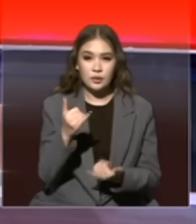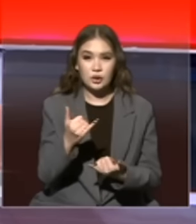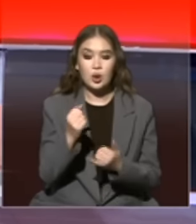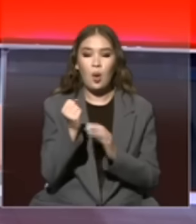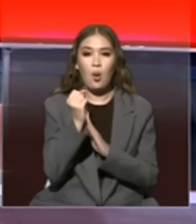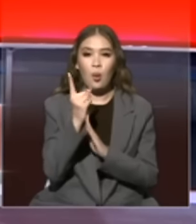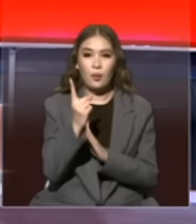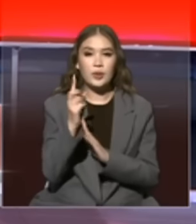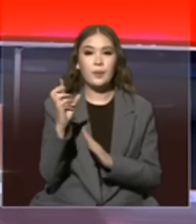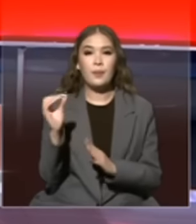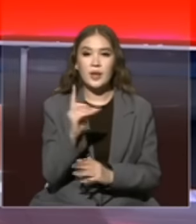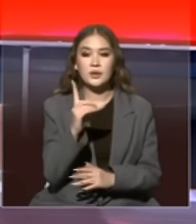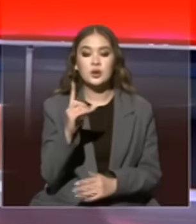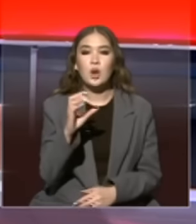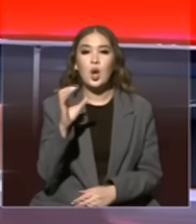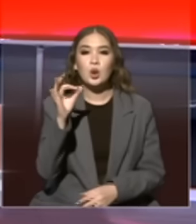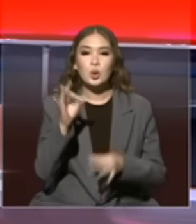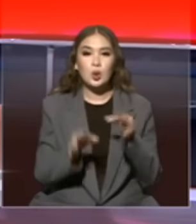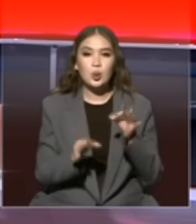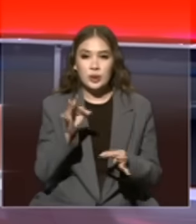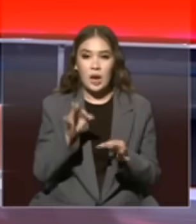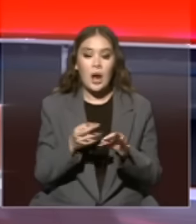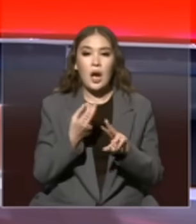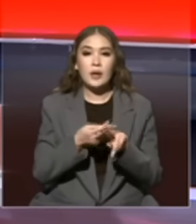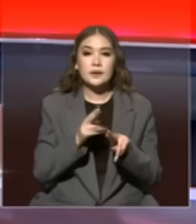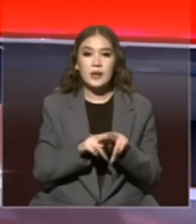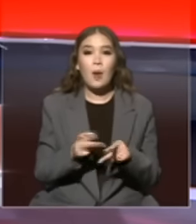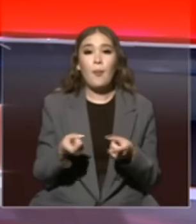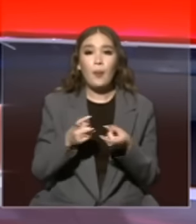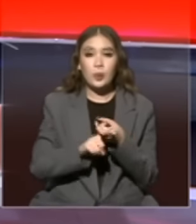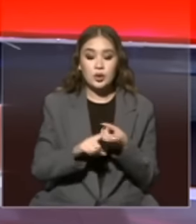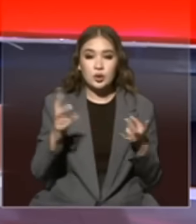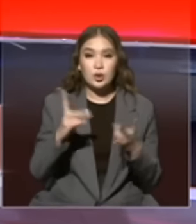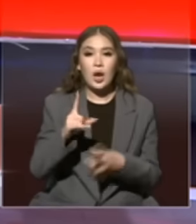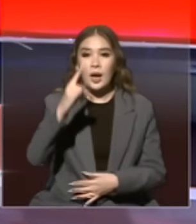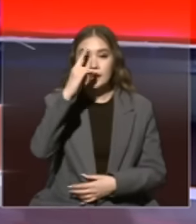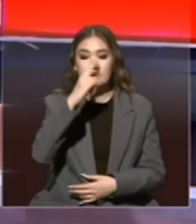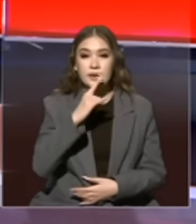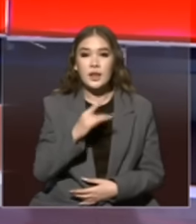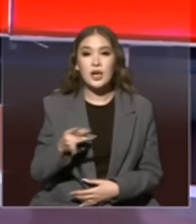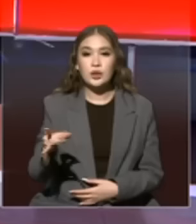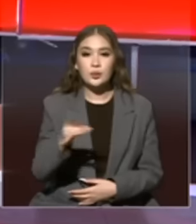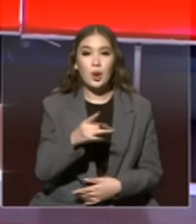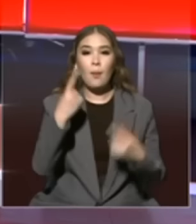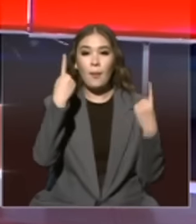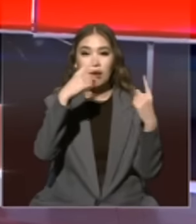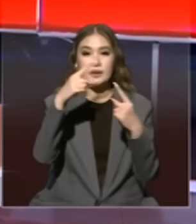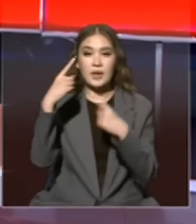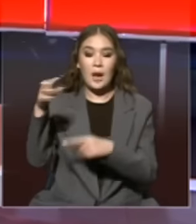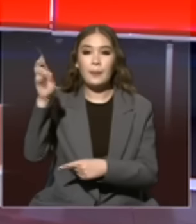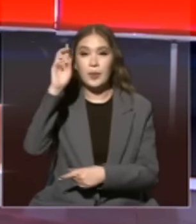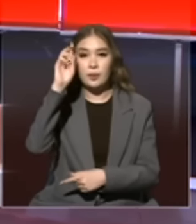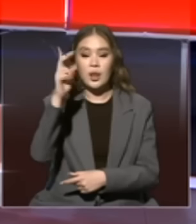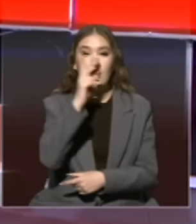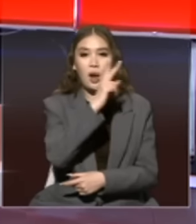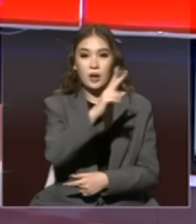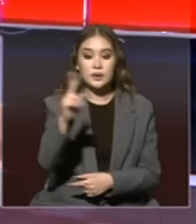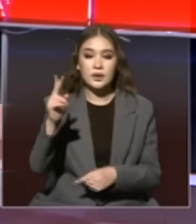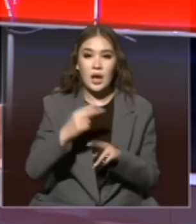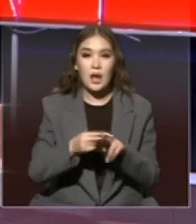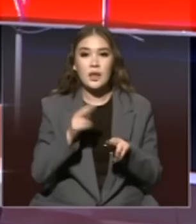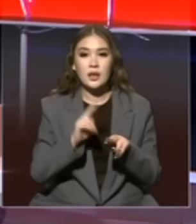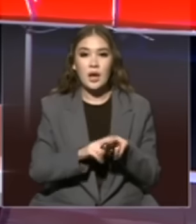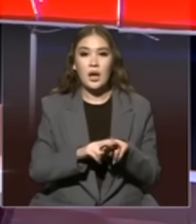адам судьясыз. Судьясыз кіру керек. Иә, сол бойынша кіру керек деп. Өйткені Қазақстан Республикасының басқа мемлекеттер практикаға қарағанда алқа